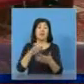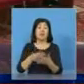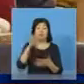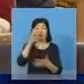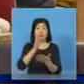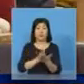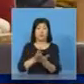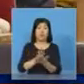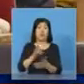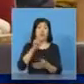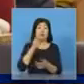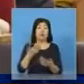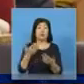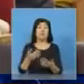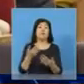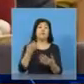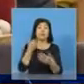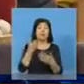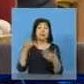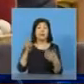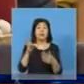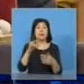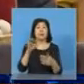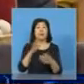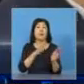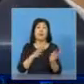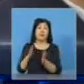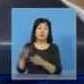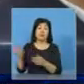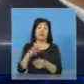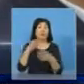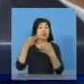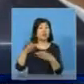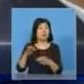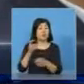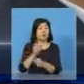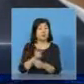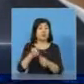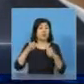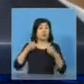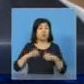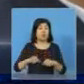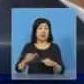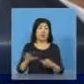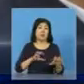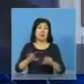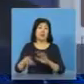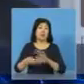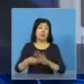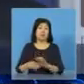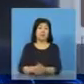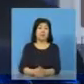добропорядочная и честно и нанесение служба ти коричневая недопустимость таких пороков как жадность и корысть у